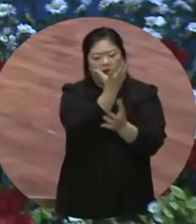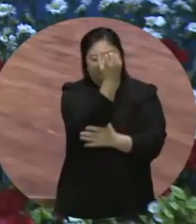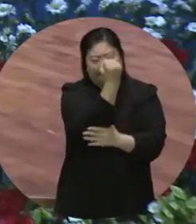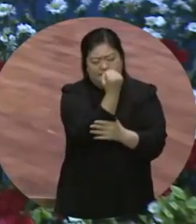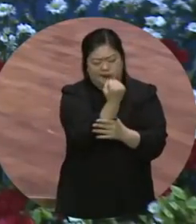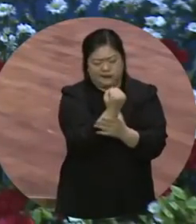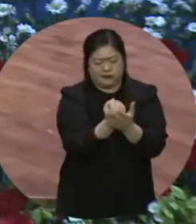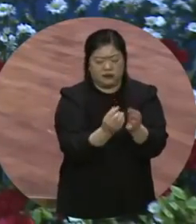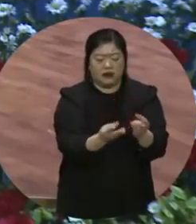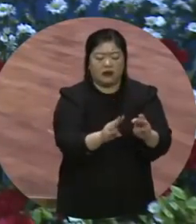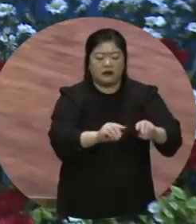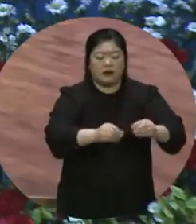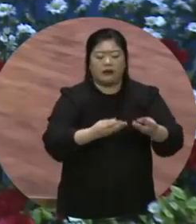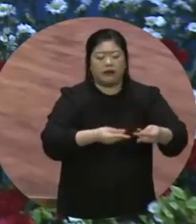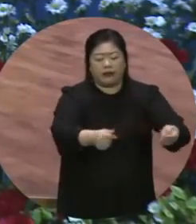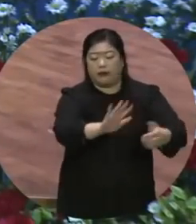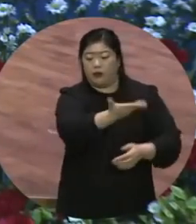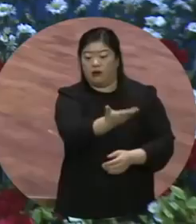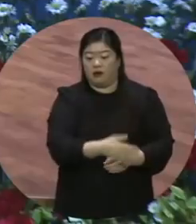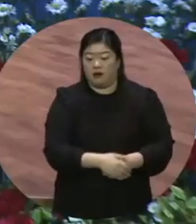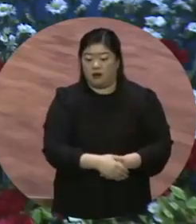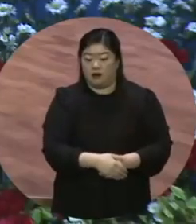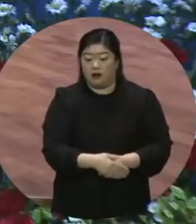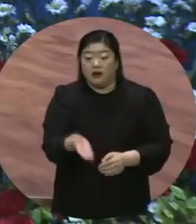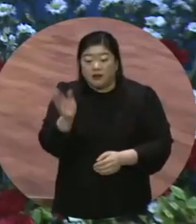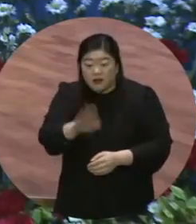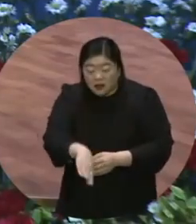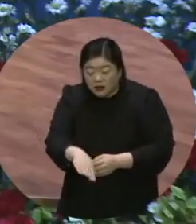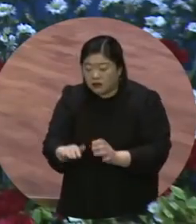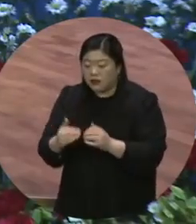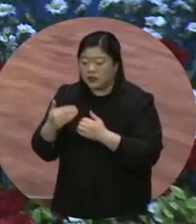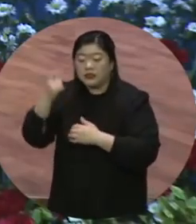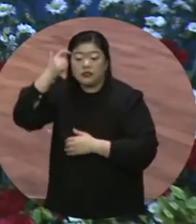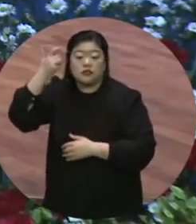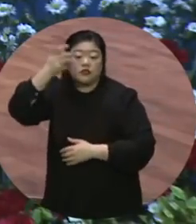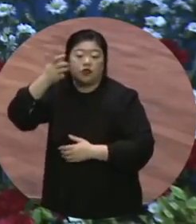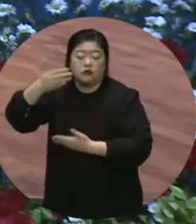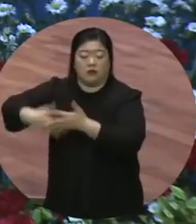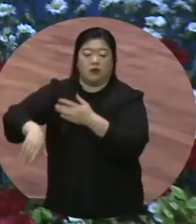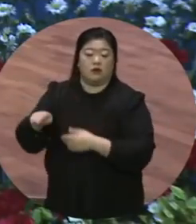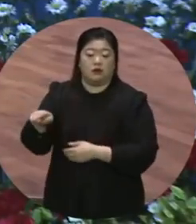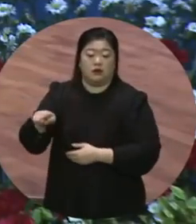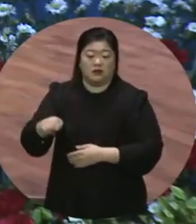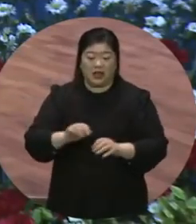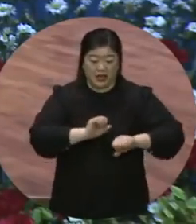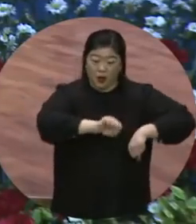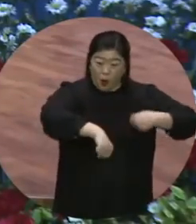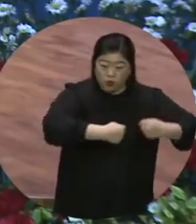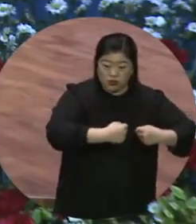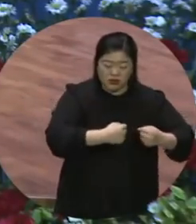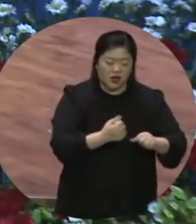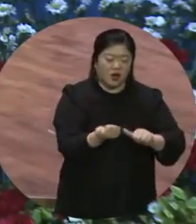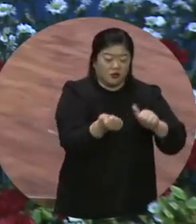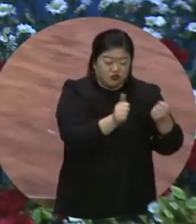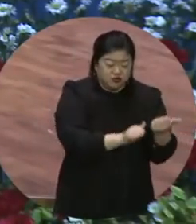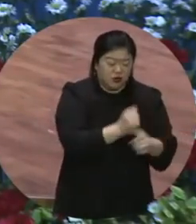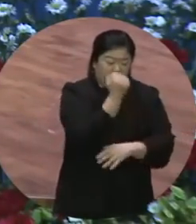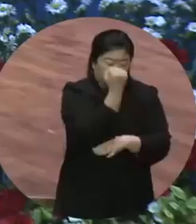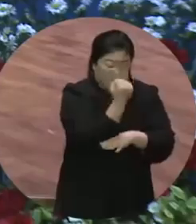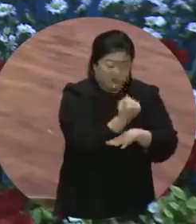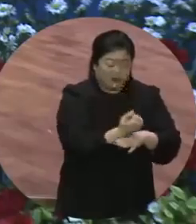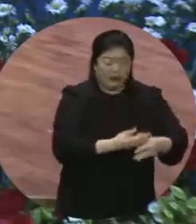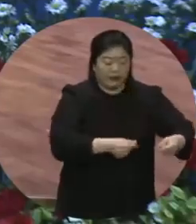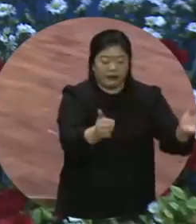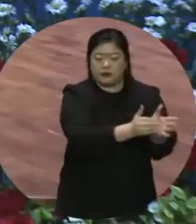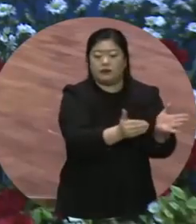본론이 중요한 거란 말이에요. 영혼이 남을 게 중요하단 말이에요. 근데 영적인 부분이 근본적으로 죄 가운데 있다.